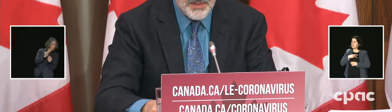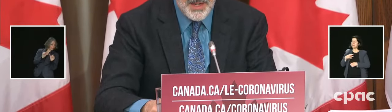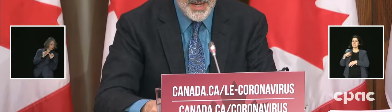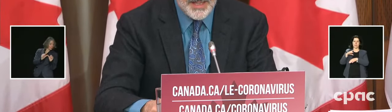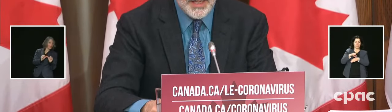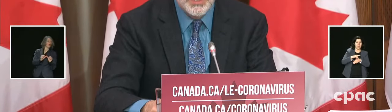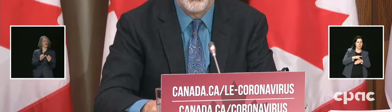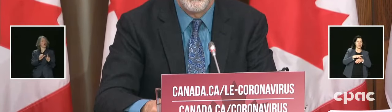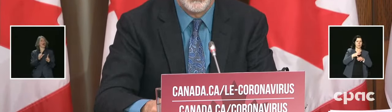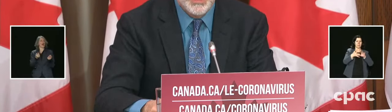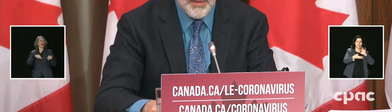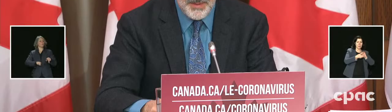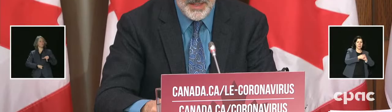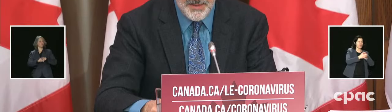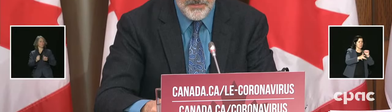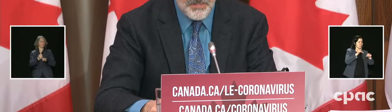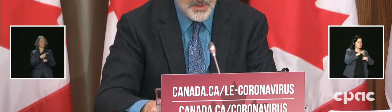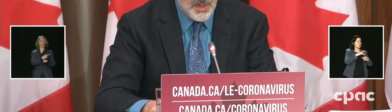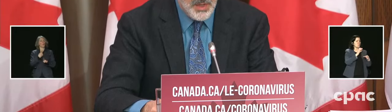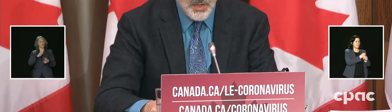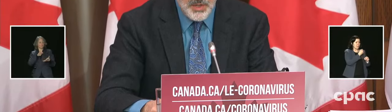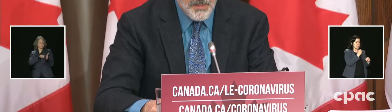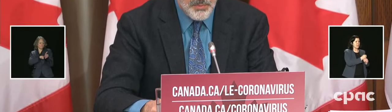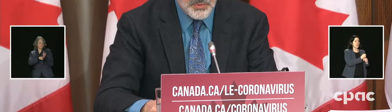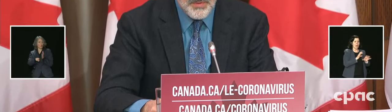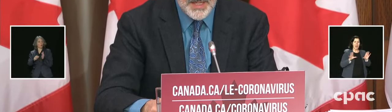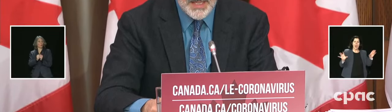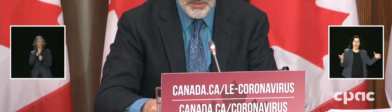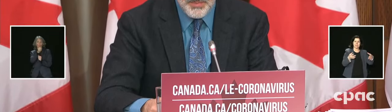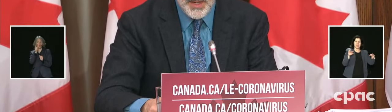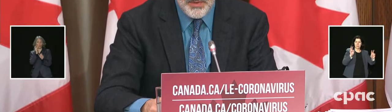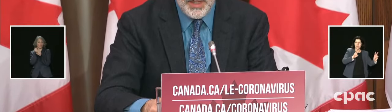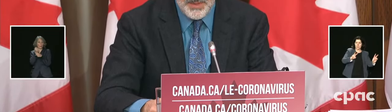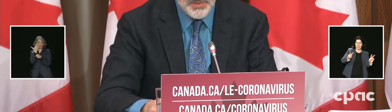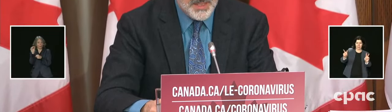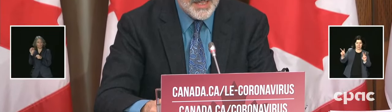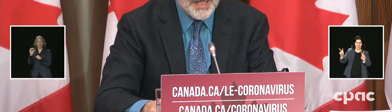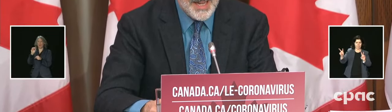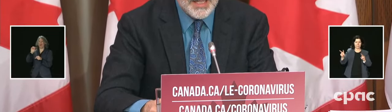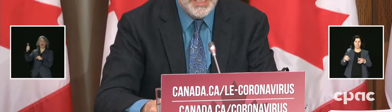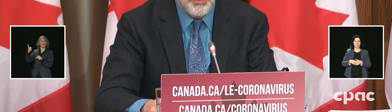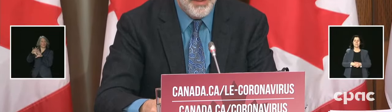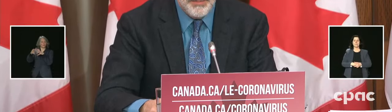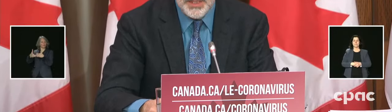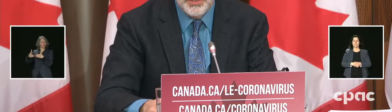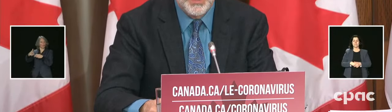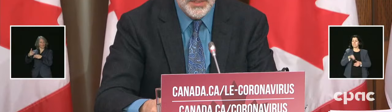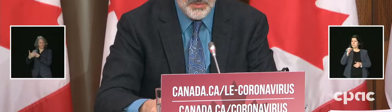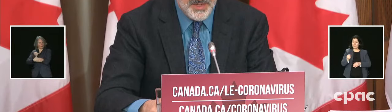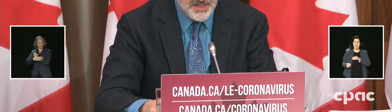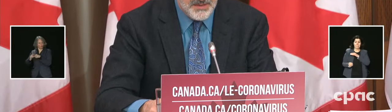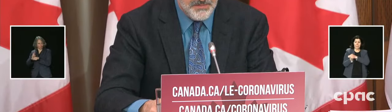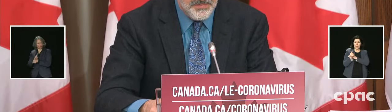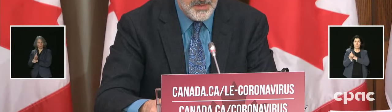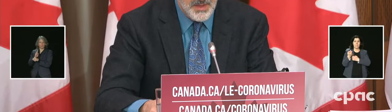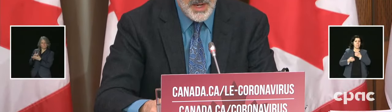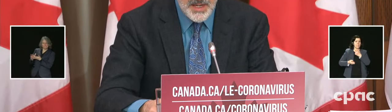les partenaires internationaux et les fabricants. Comme pour tout vaccin, nous prendrons les mesures nécessaires si des problèmes d'innocuité